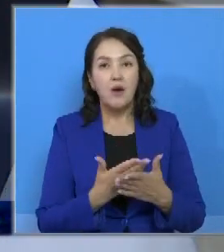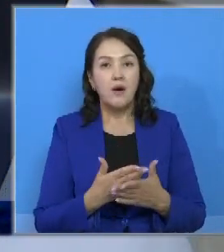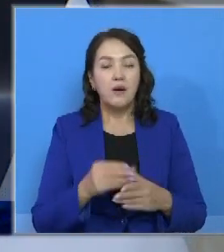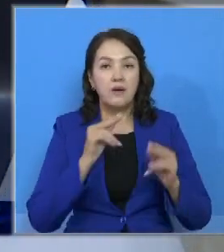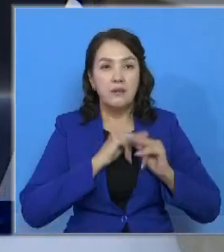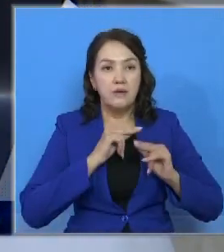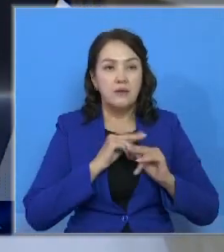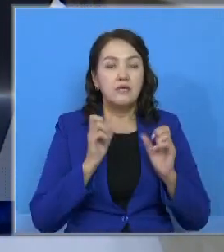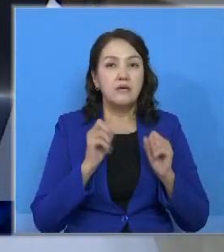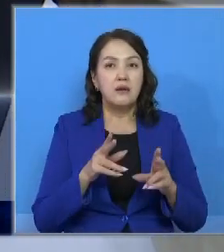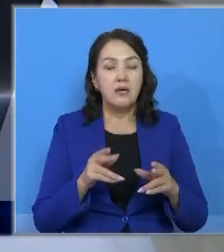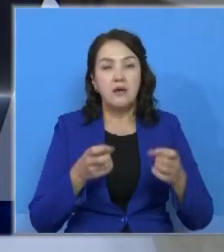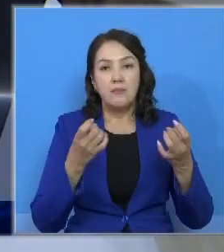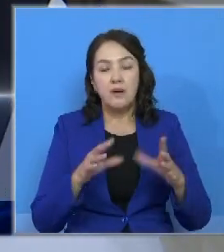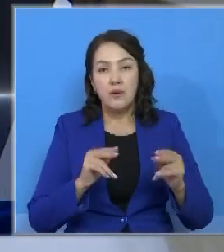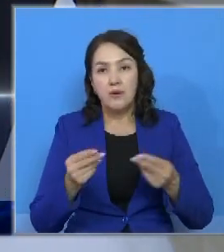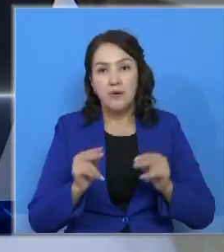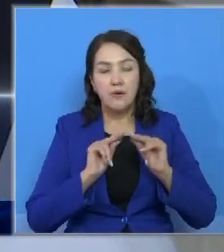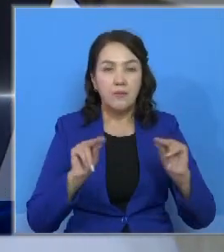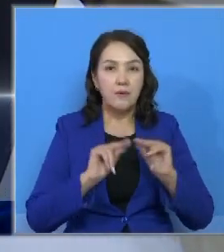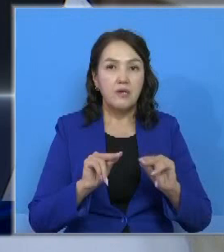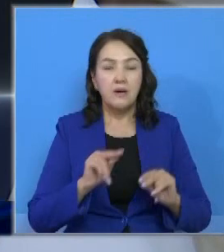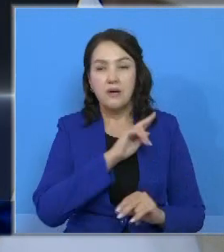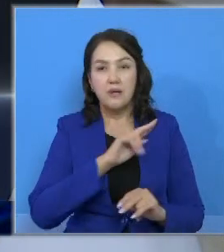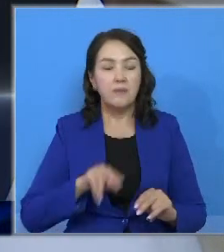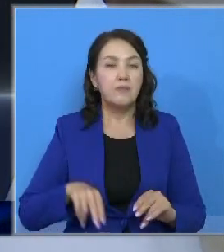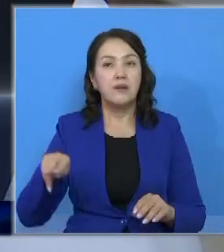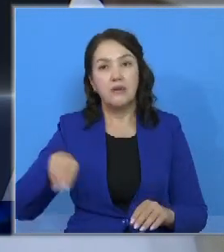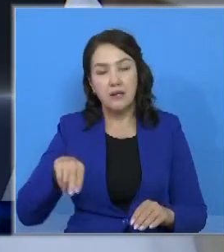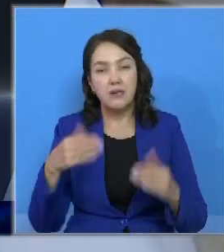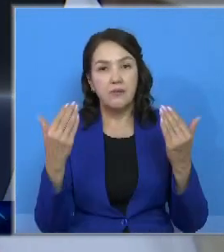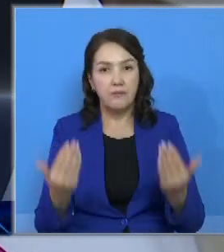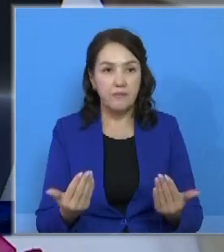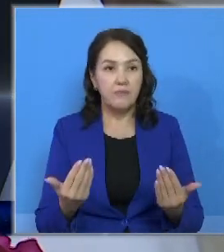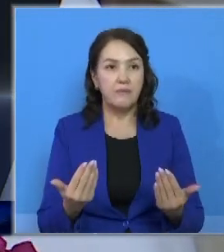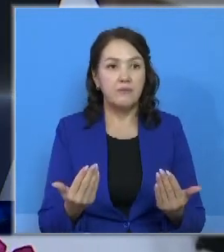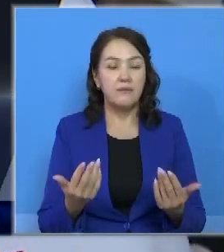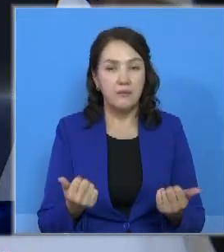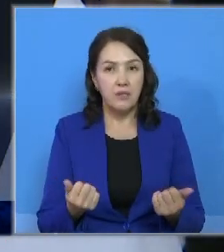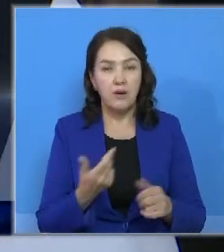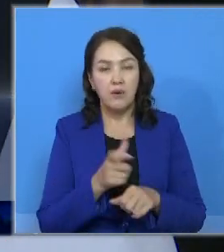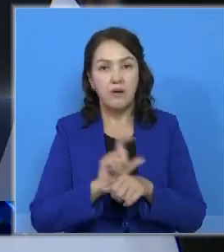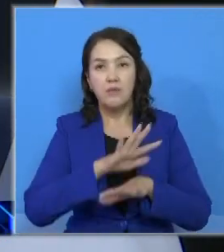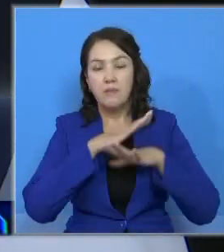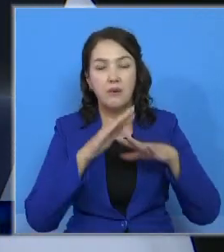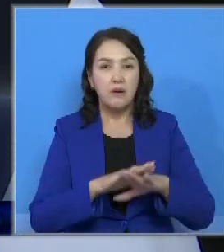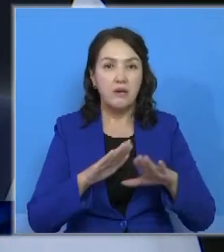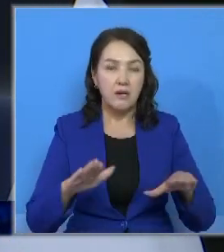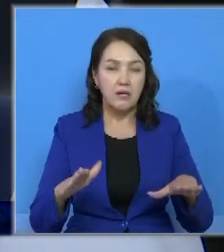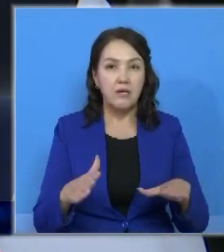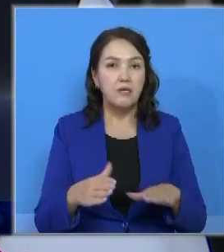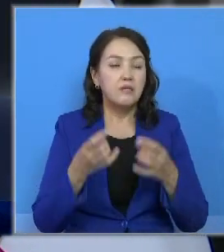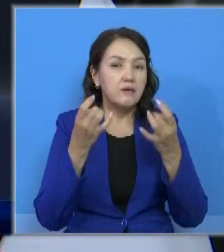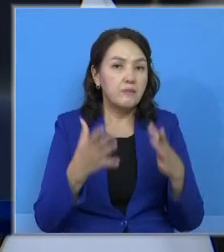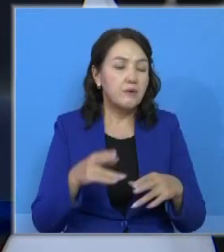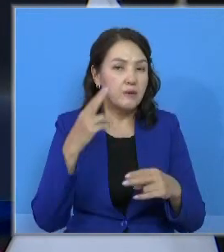работы как рядовым учителем, дальнейшим заучем и сейчас уже директором, конечно, очень много ребят, которые не